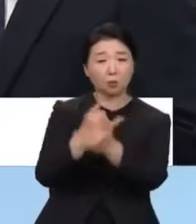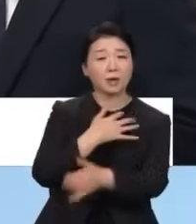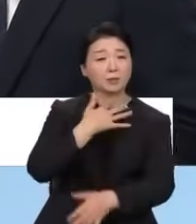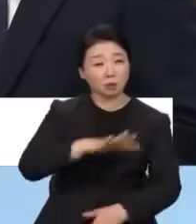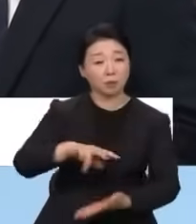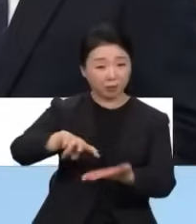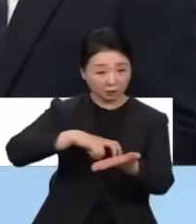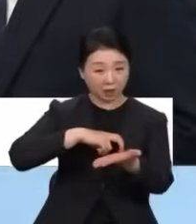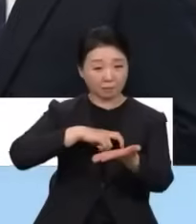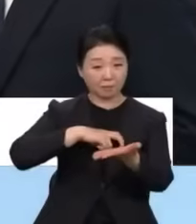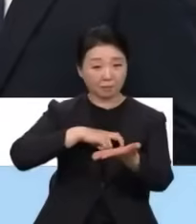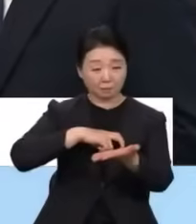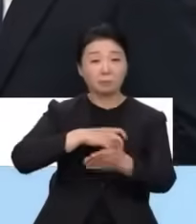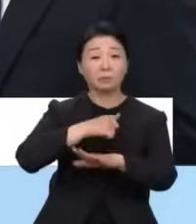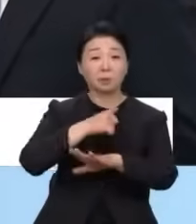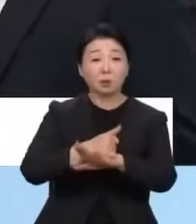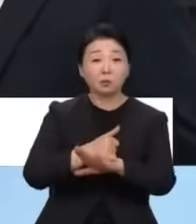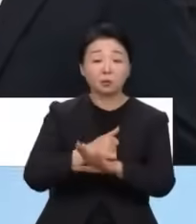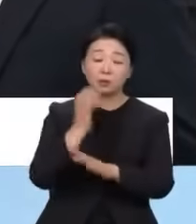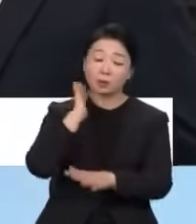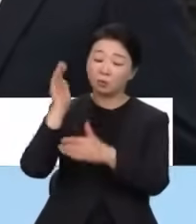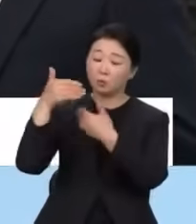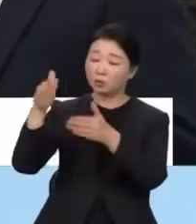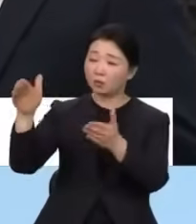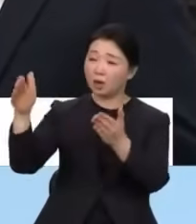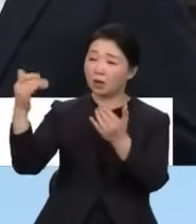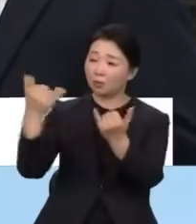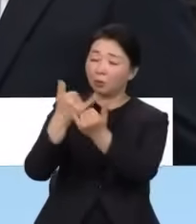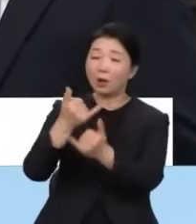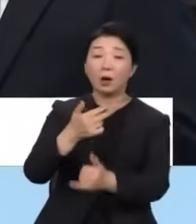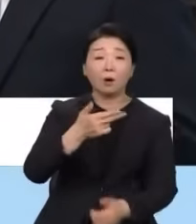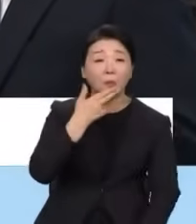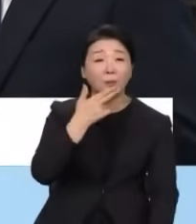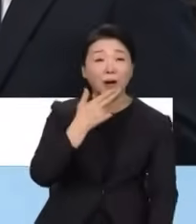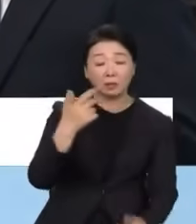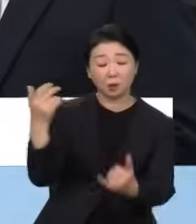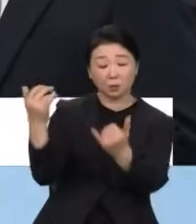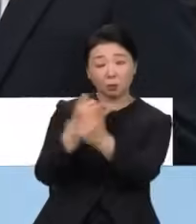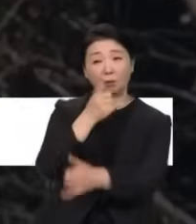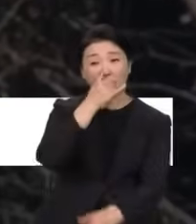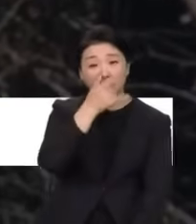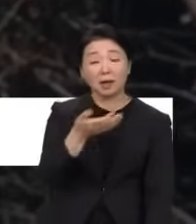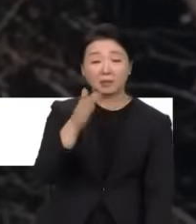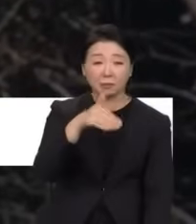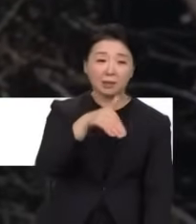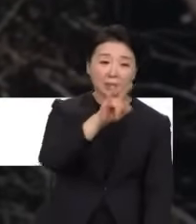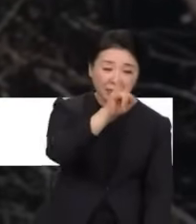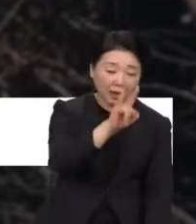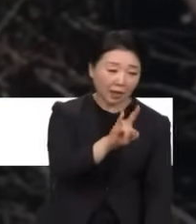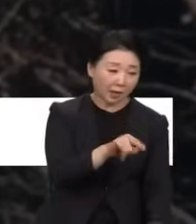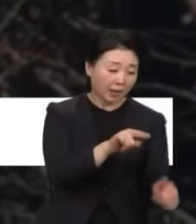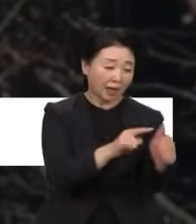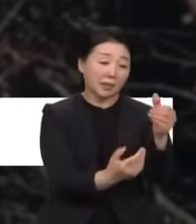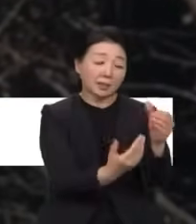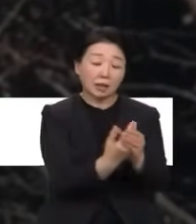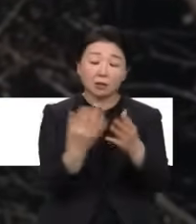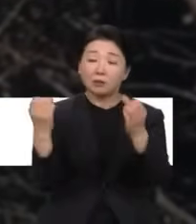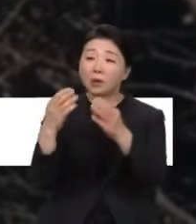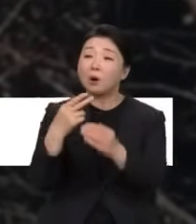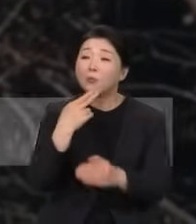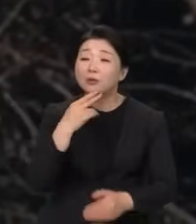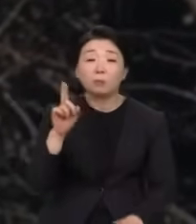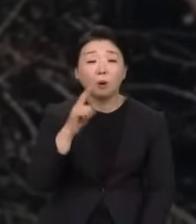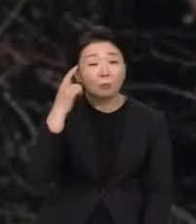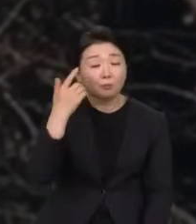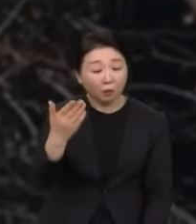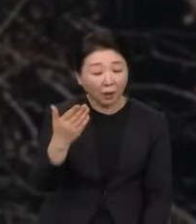답이 왔습니다. 그래서 대통령실과 통화 자체가 없었던 거냐, 아니면 통화는 했는데 최상병 얘기를 하지 않았던 거냐 이렇게 물어봤더니 이